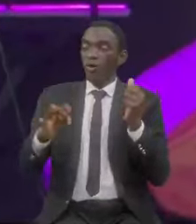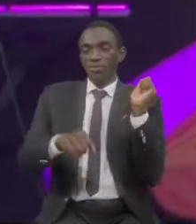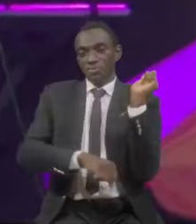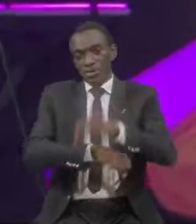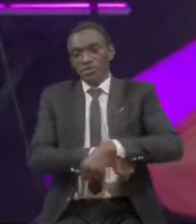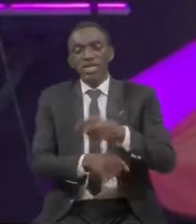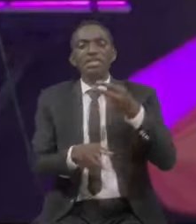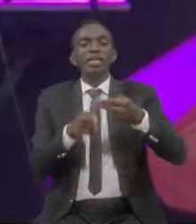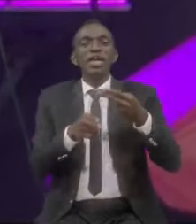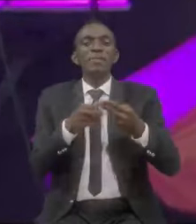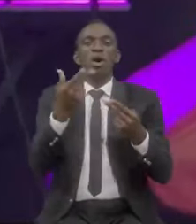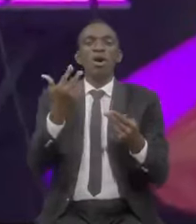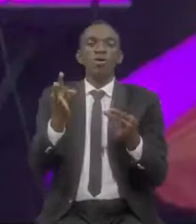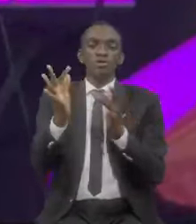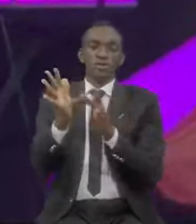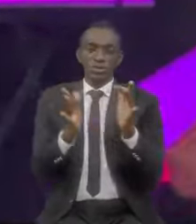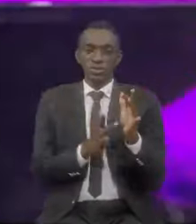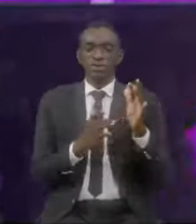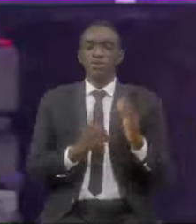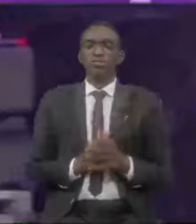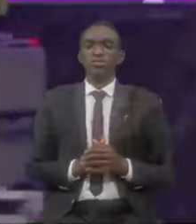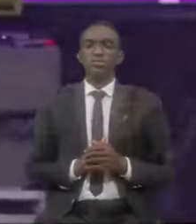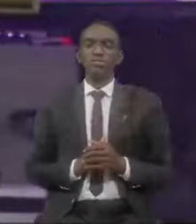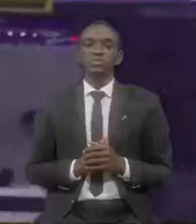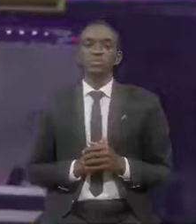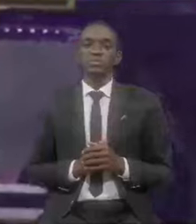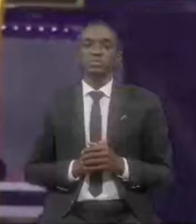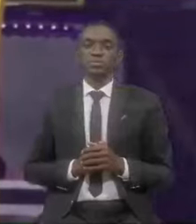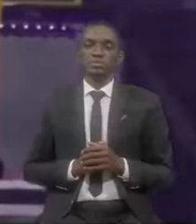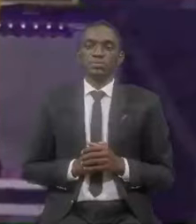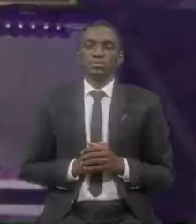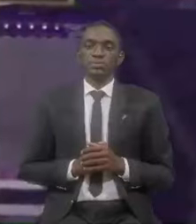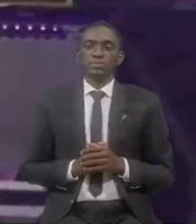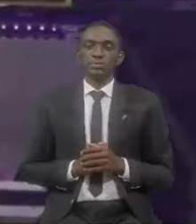À cause du nom triomphant de Jésus,